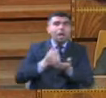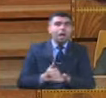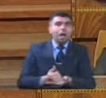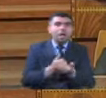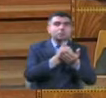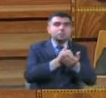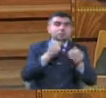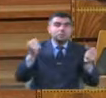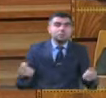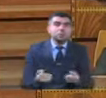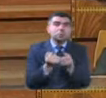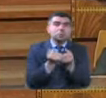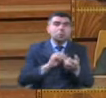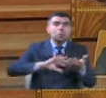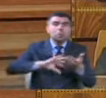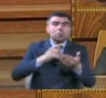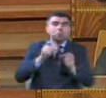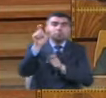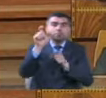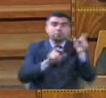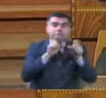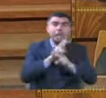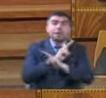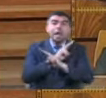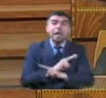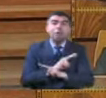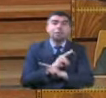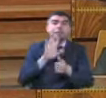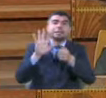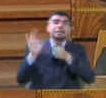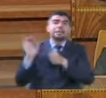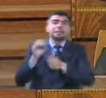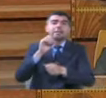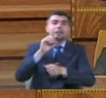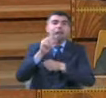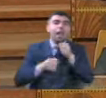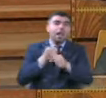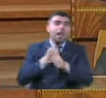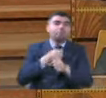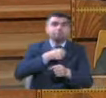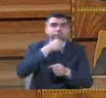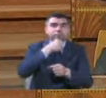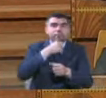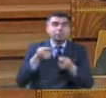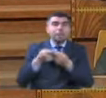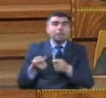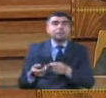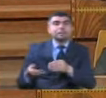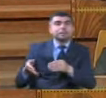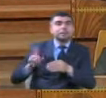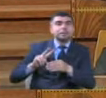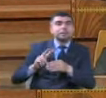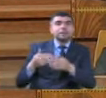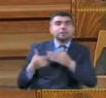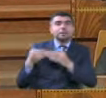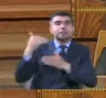والاقتصادية بما فيه شريحة المتقاعدين التي دائما ما تستثنى من الزيادات في الأجور؟ هل